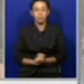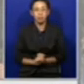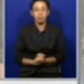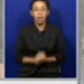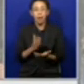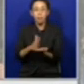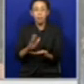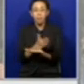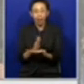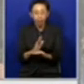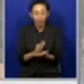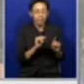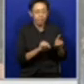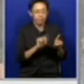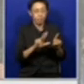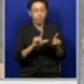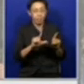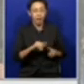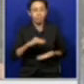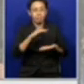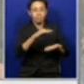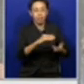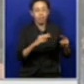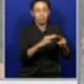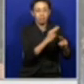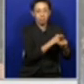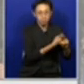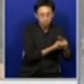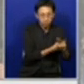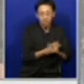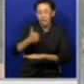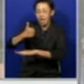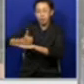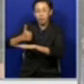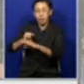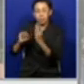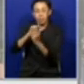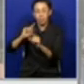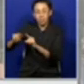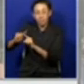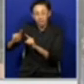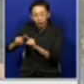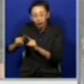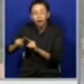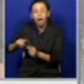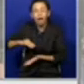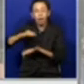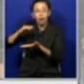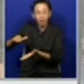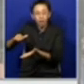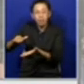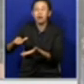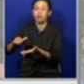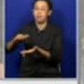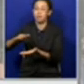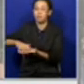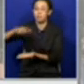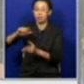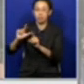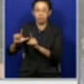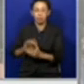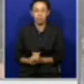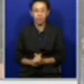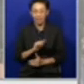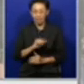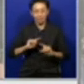กระทรวงสาธารณสุข 1.3 ล้านชิ้นให้ผู้ว่าอีก1ล้านชิ้นนี่คือความต้องการที่เห็นแล้วนะครับว่าต่างกันเกือบ10เท่าและตอ